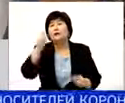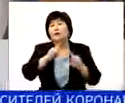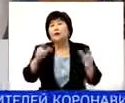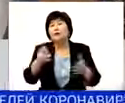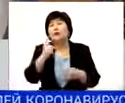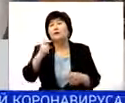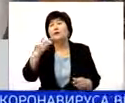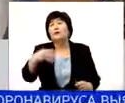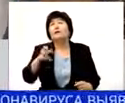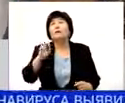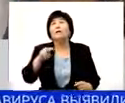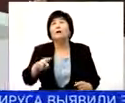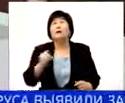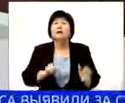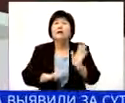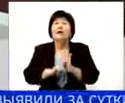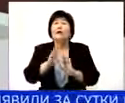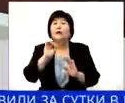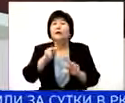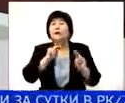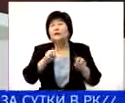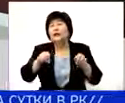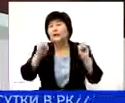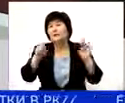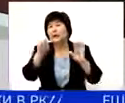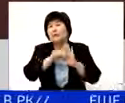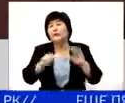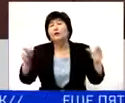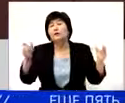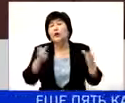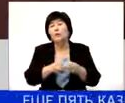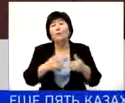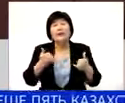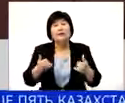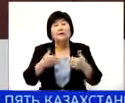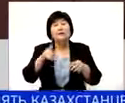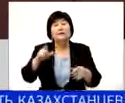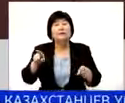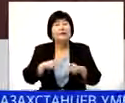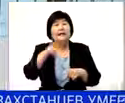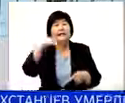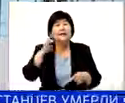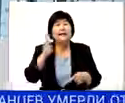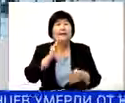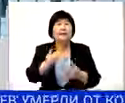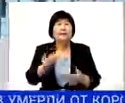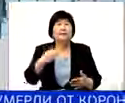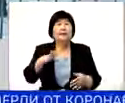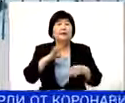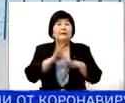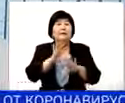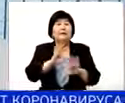набрали 130 баллов. За ходом ЕНТ следит специальная мониторинговая группа. С выпускниками и родителями предварительно были